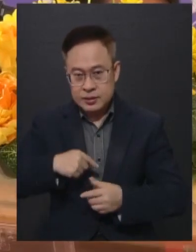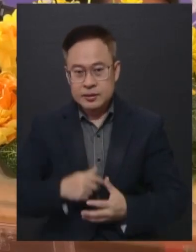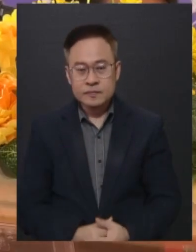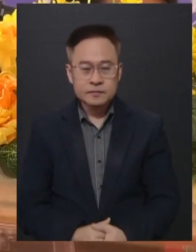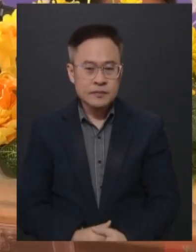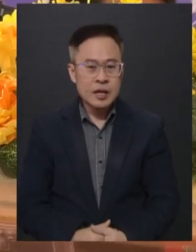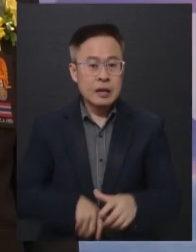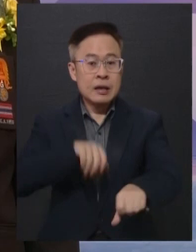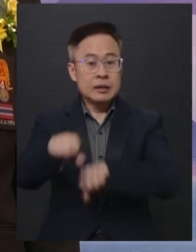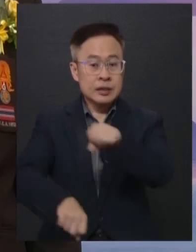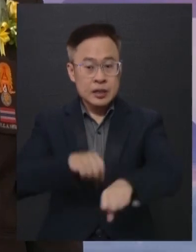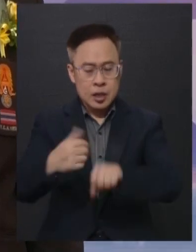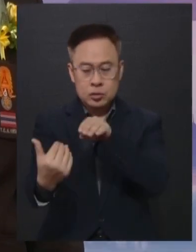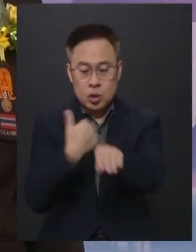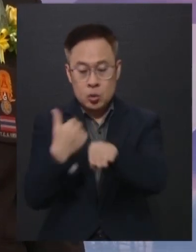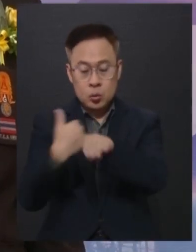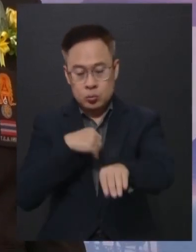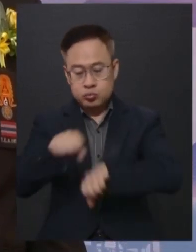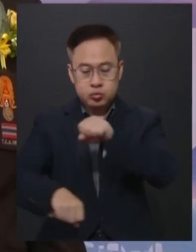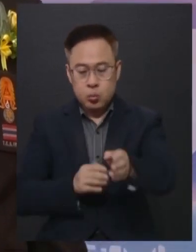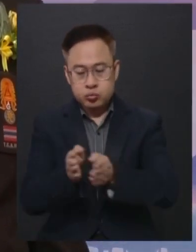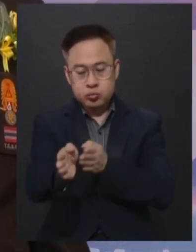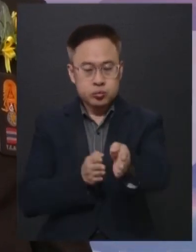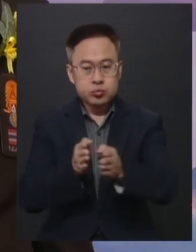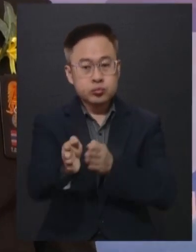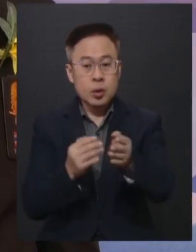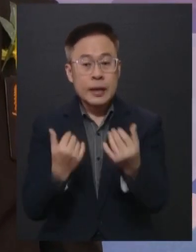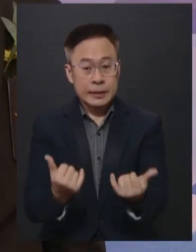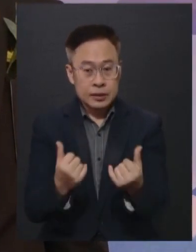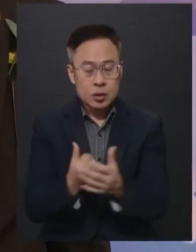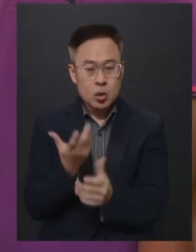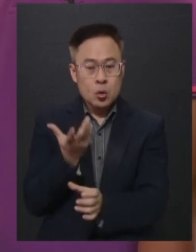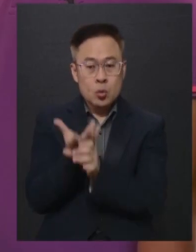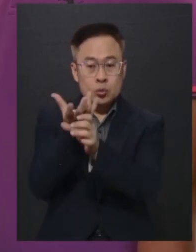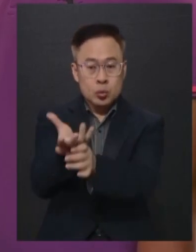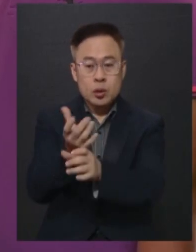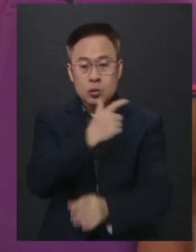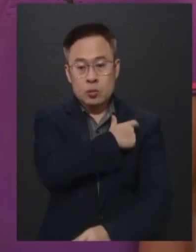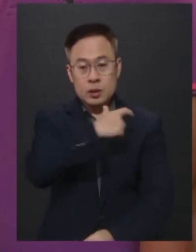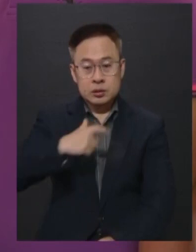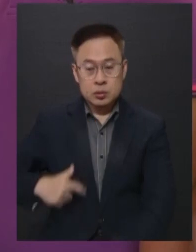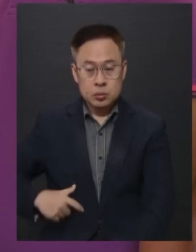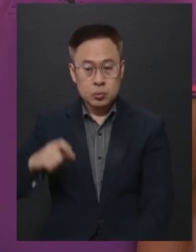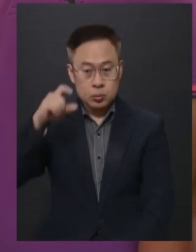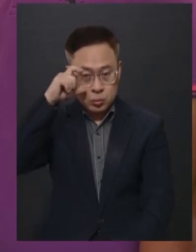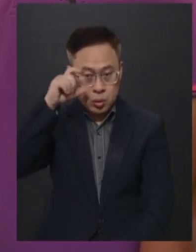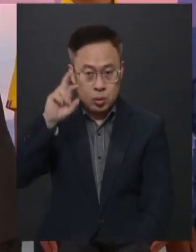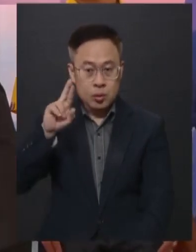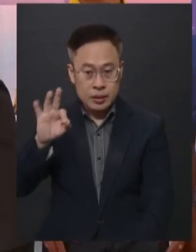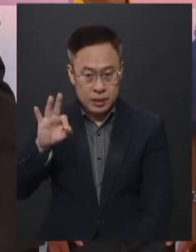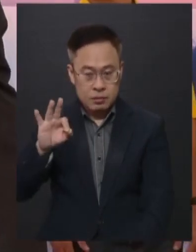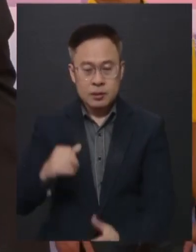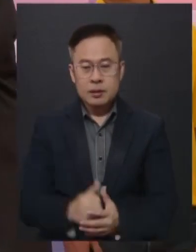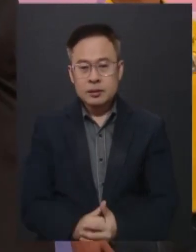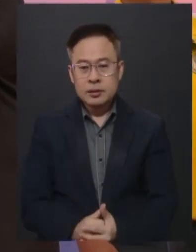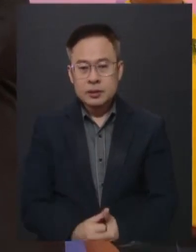การแข่งขันจักรยานประเภทถนนค่ะชิงแชมป์ประเทศไทยชิงถ้วยพระราชทานคิงส์ภูมิพลและการแข่งขันประเภทจักรยานเสือภูเขาชิงแชมป์